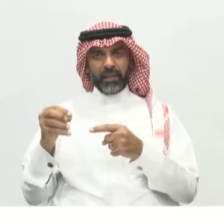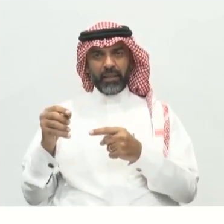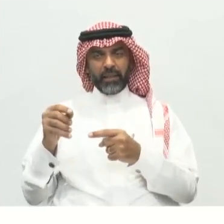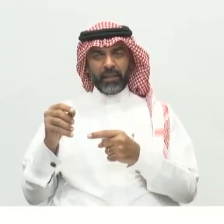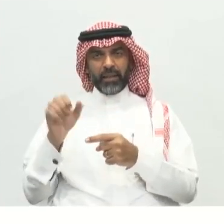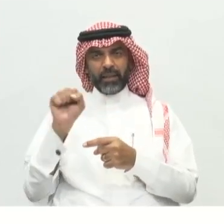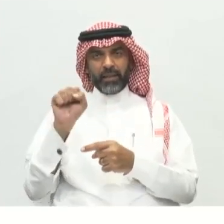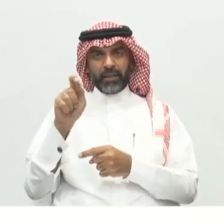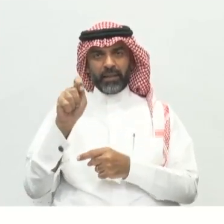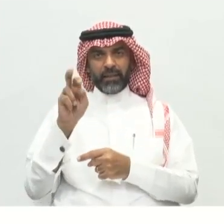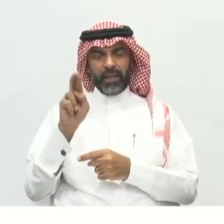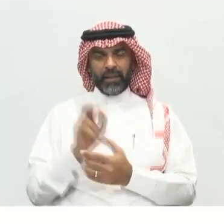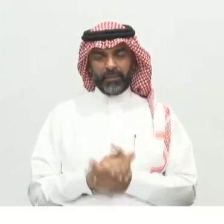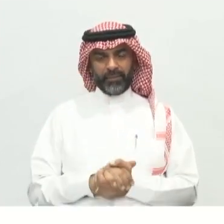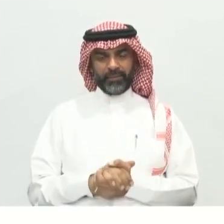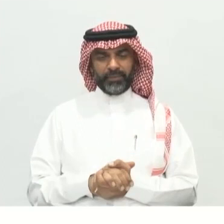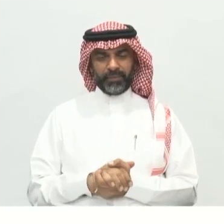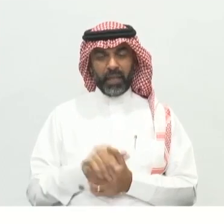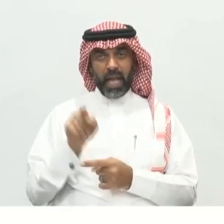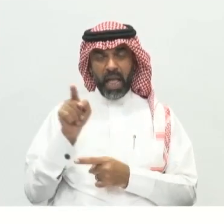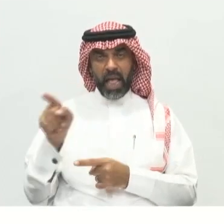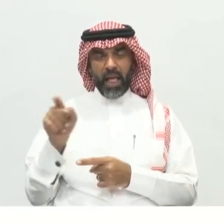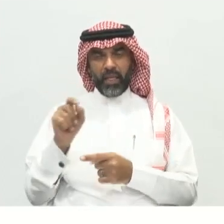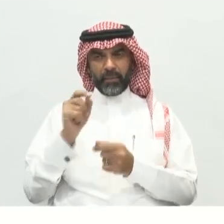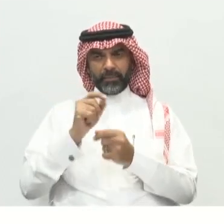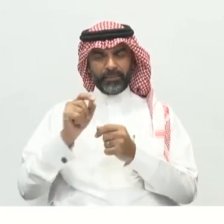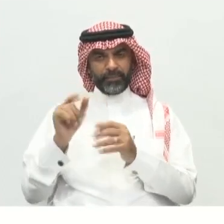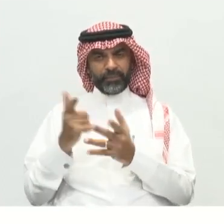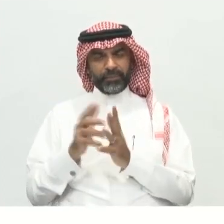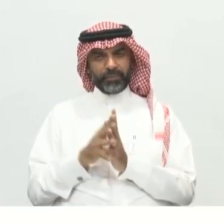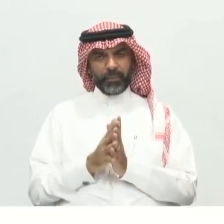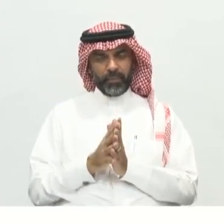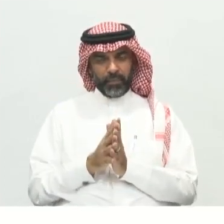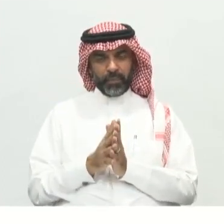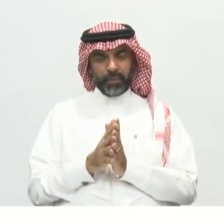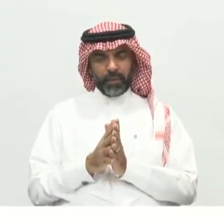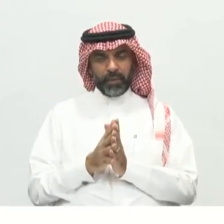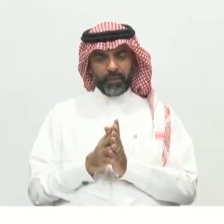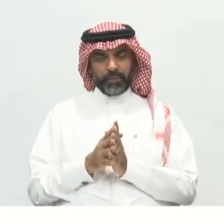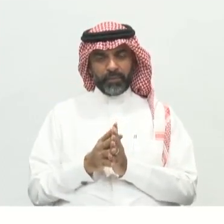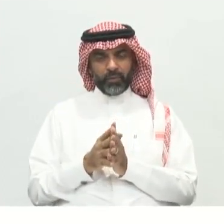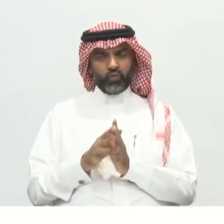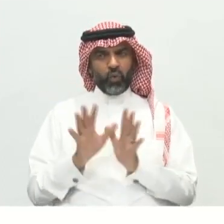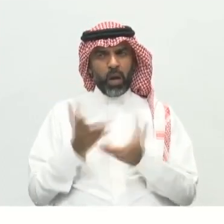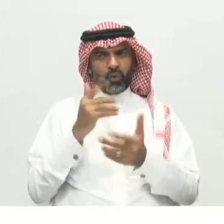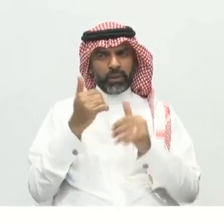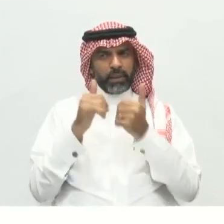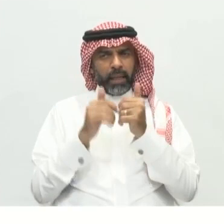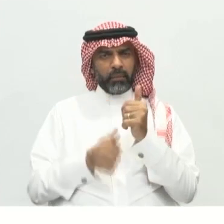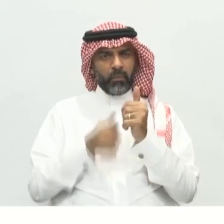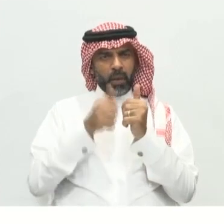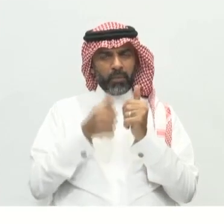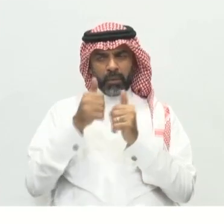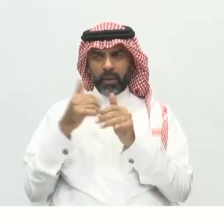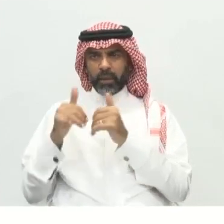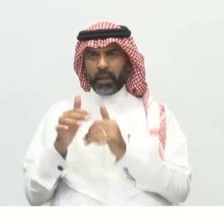ستوب نقوم في هذا الجزء بوليد لجميع الطرق الممكنه ذكرنا سابقا سنستفيد من هذه الداله هنا